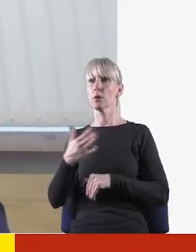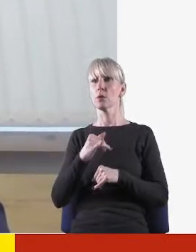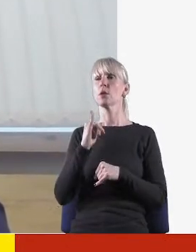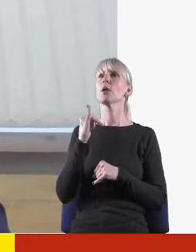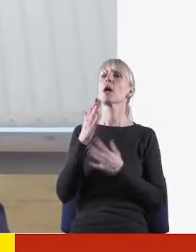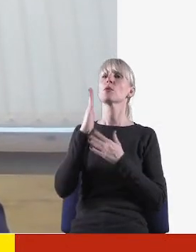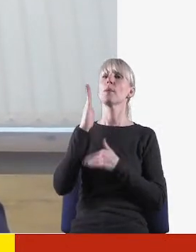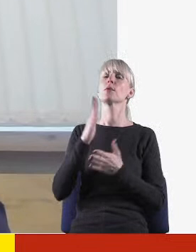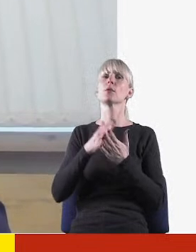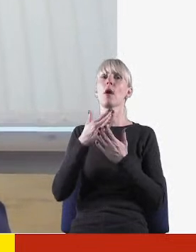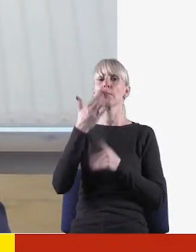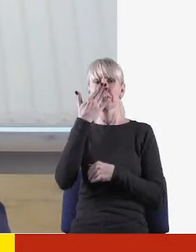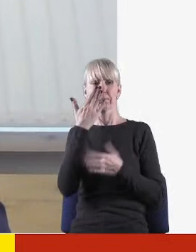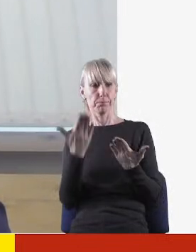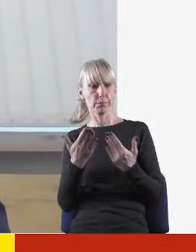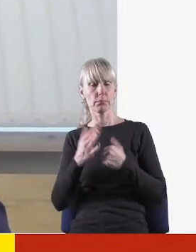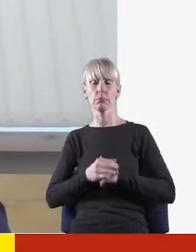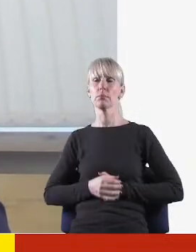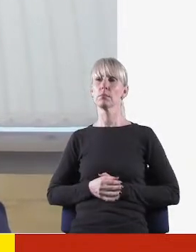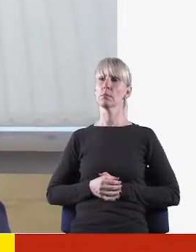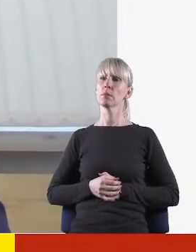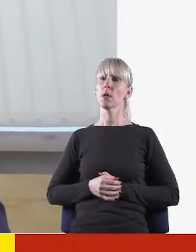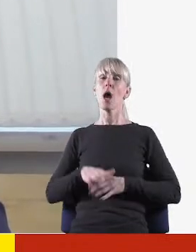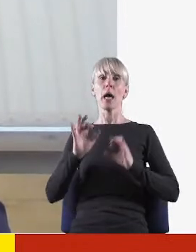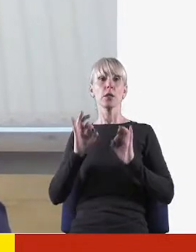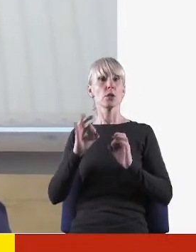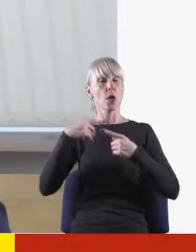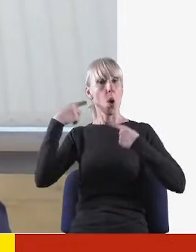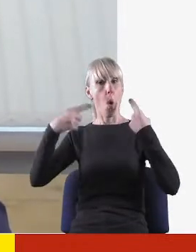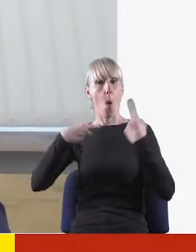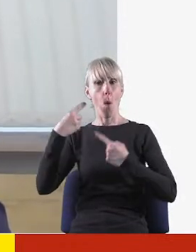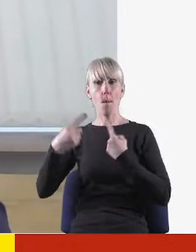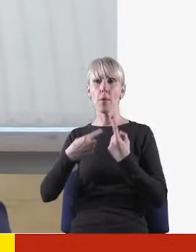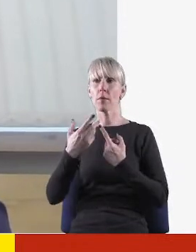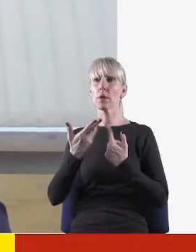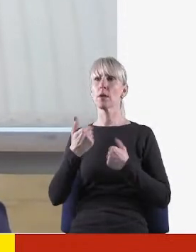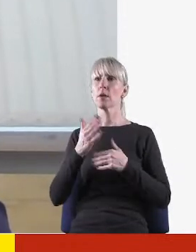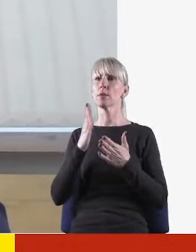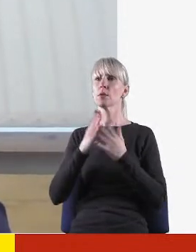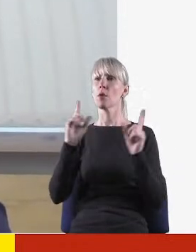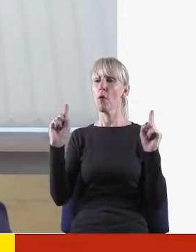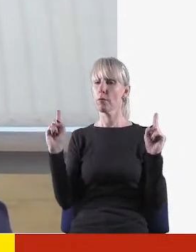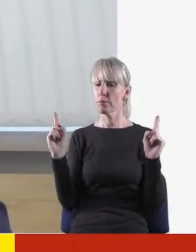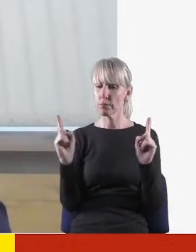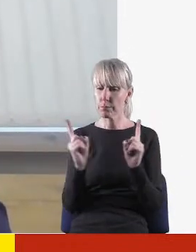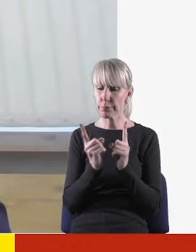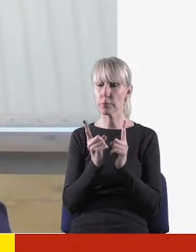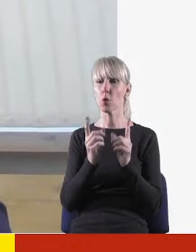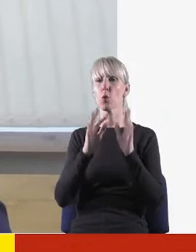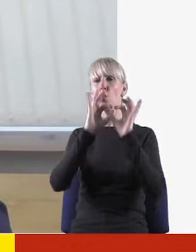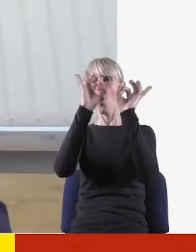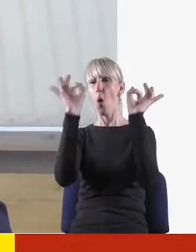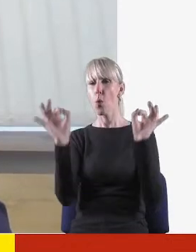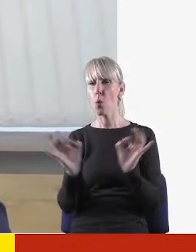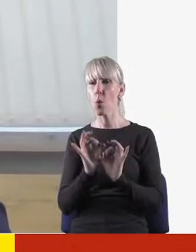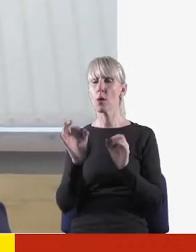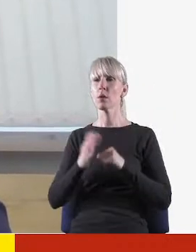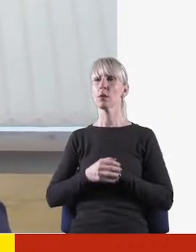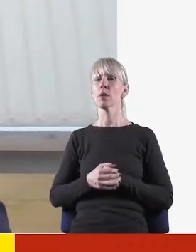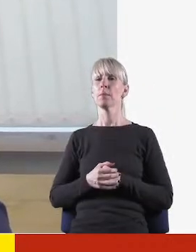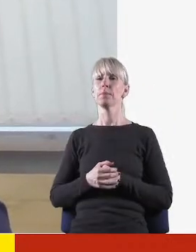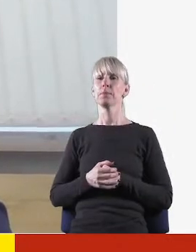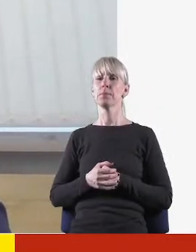generalnie wyglądać. Dzisiaj mówię to w zakresie bardzo ogólnej informacji,